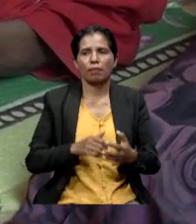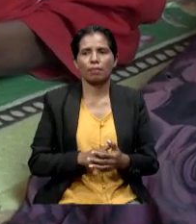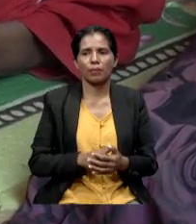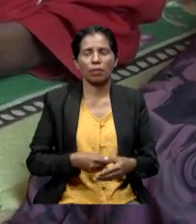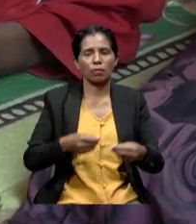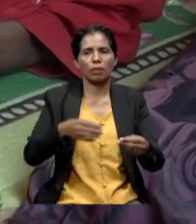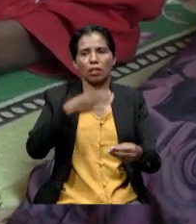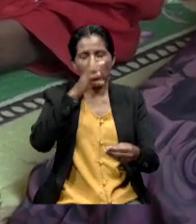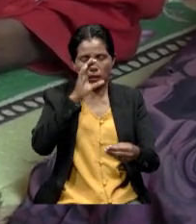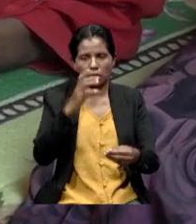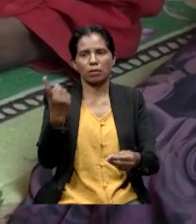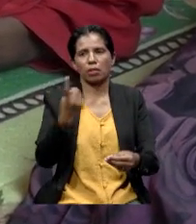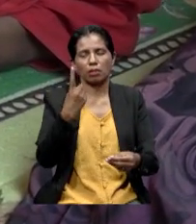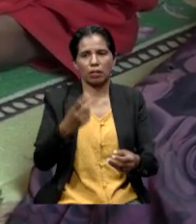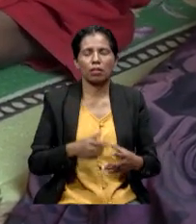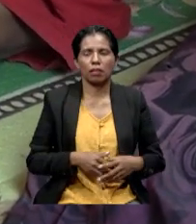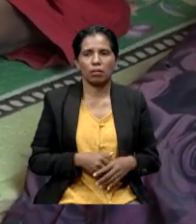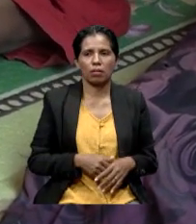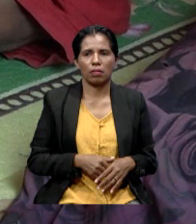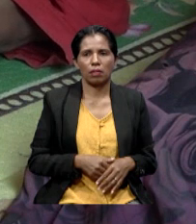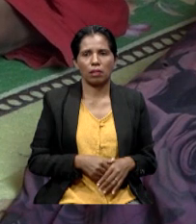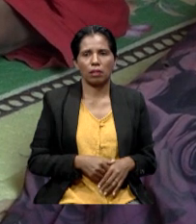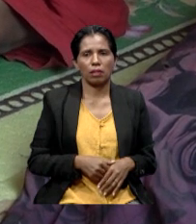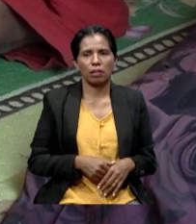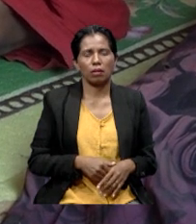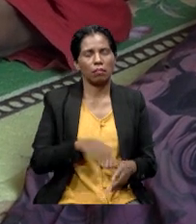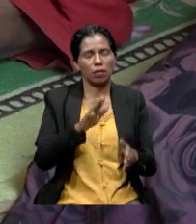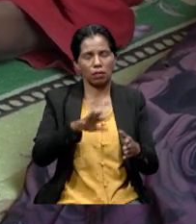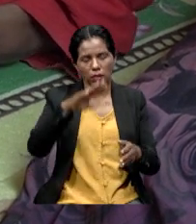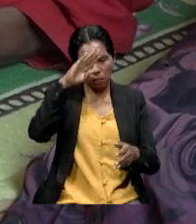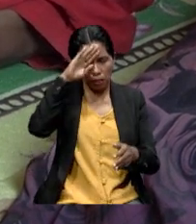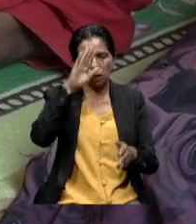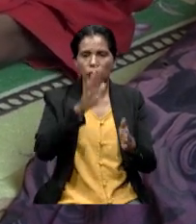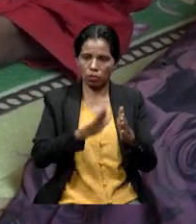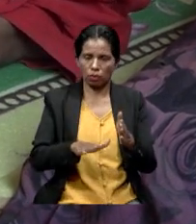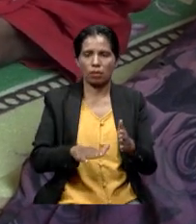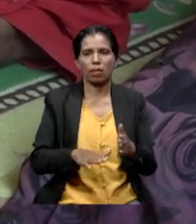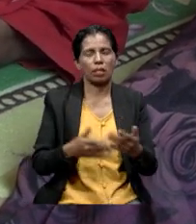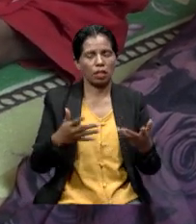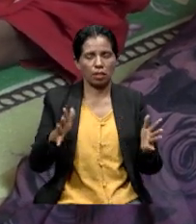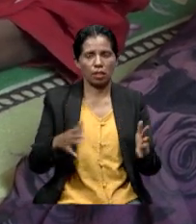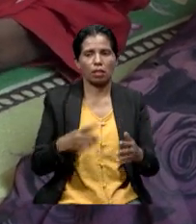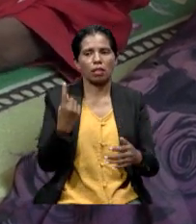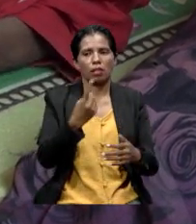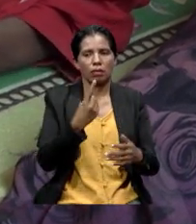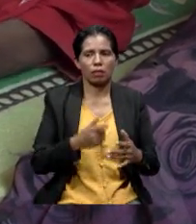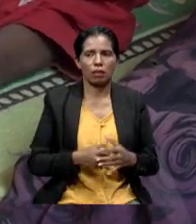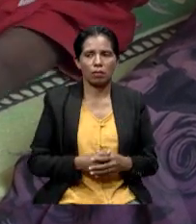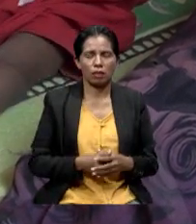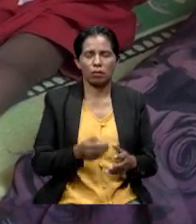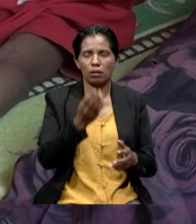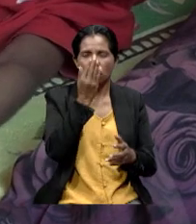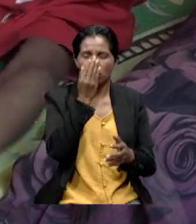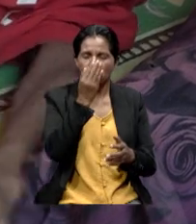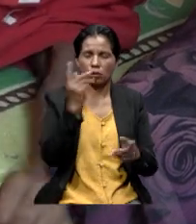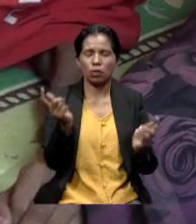hemo sangsa ni sa hatu undit we ni manas ni ni na fati sangsa ni oksigen ni troka